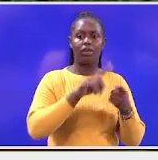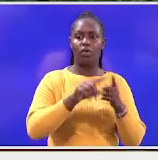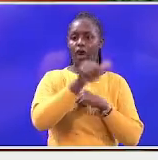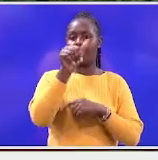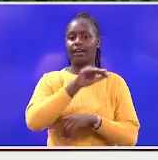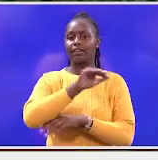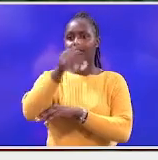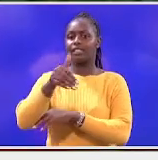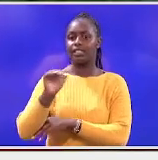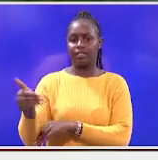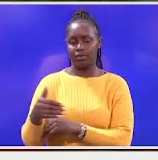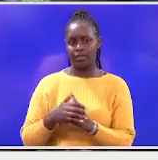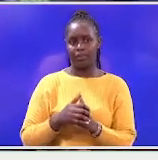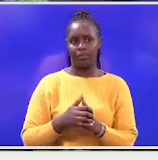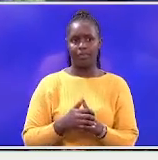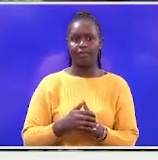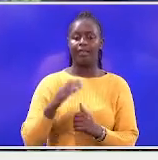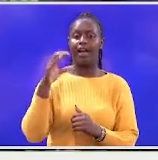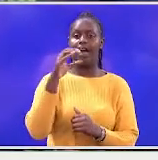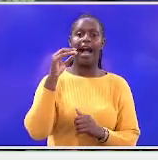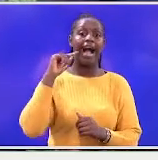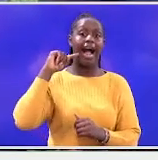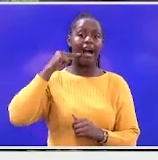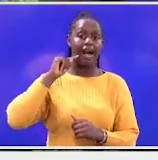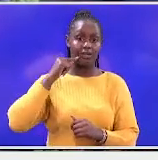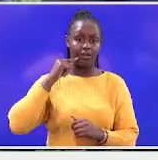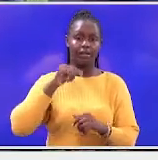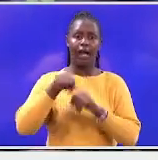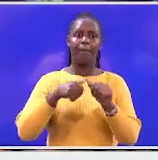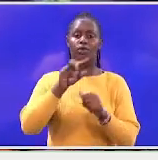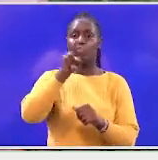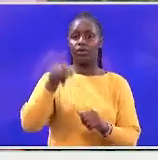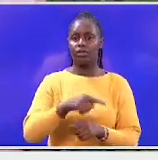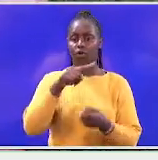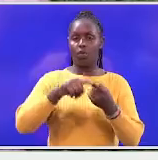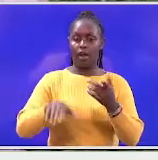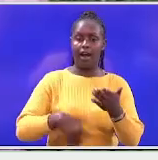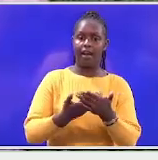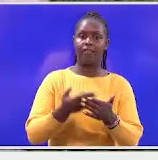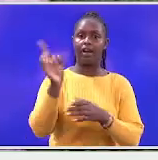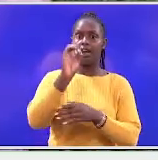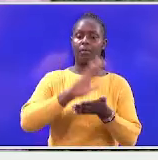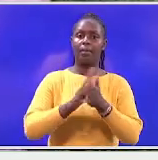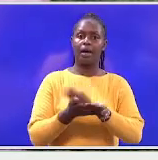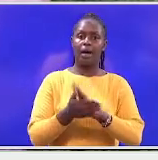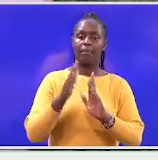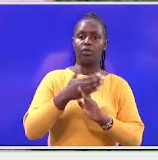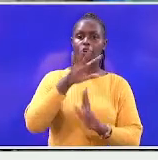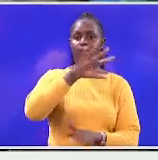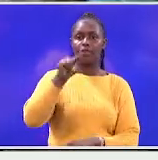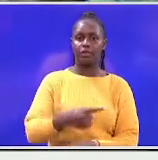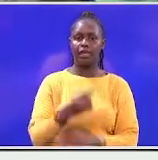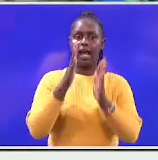wa mkulima. Gunia la karoti huwa shilingi 2000 na linapofika jijini Nairobi huwa kati ya shilingi